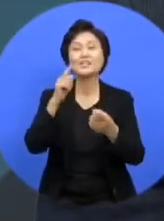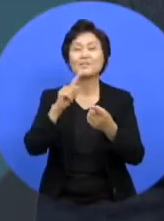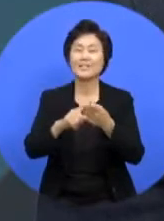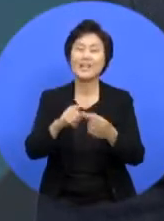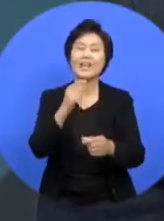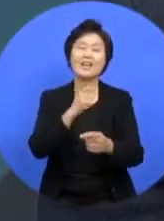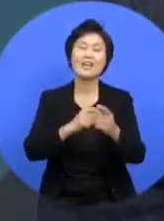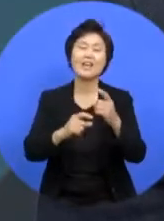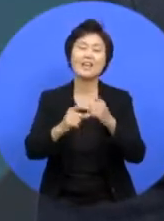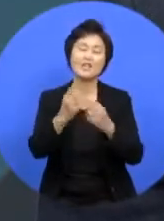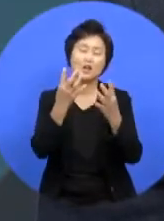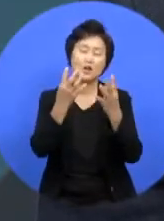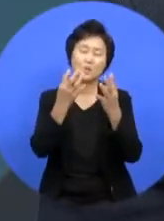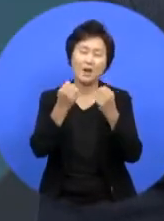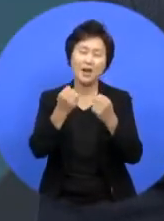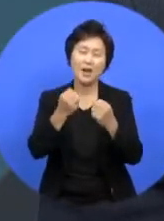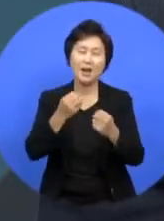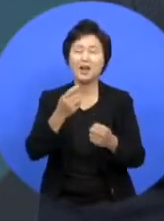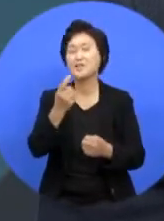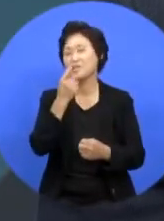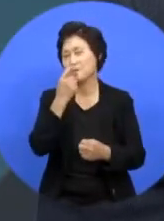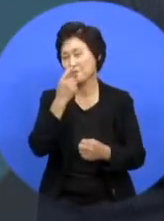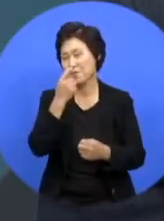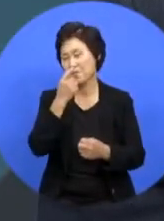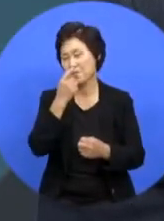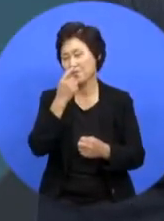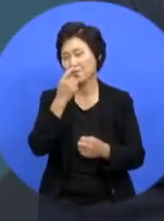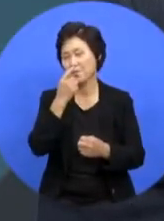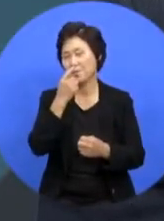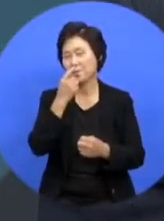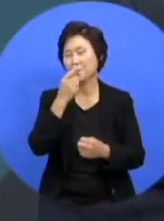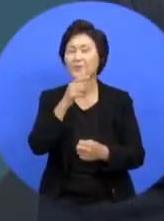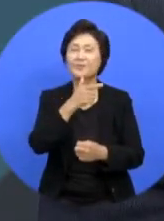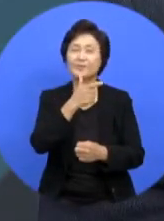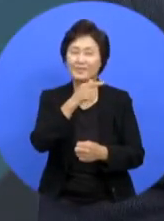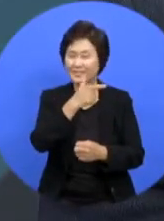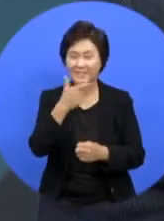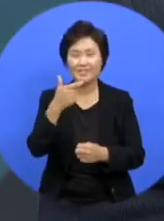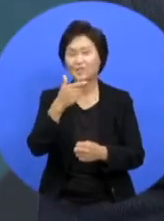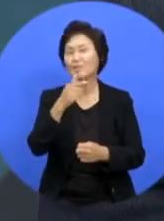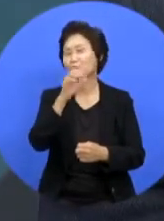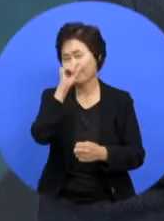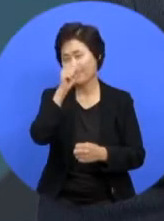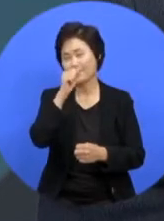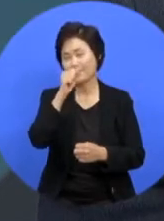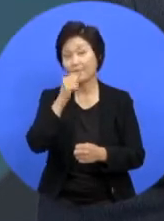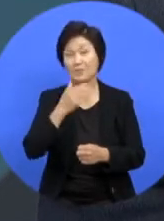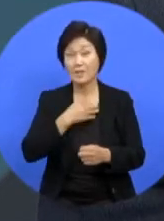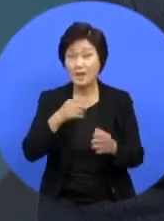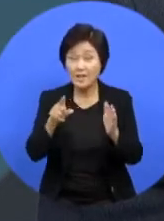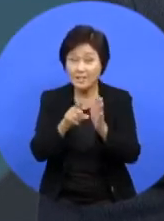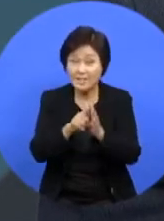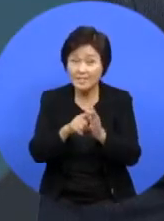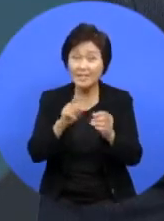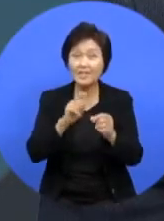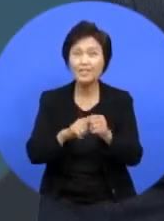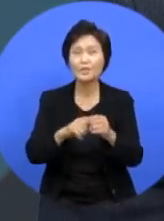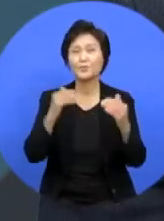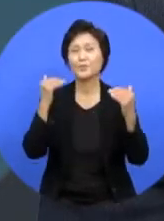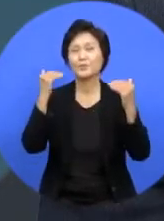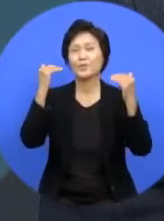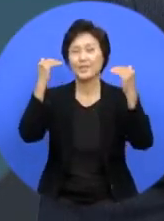시간이 예. 많았기 때문에 네, 그런 부분에서도 좀 더 제가 신앙적으로 성숙해질 수